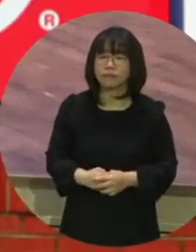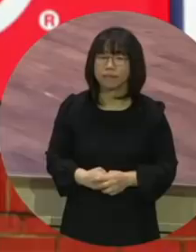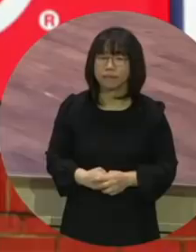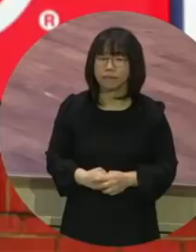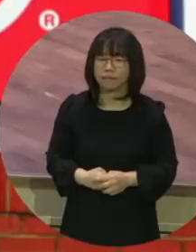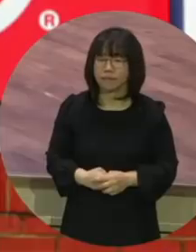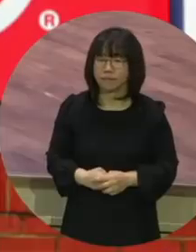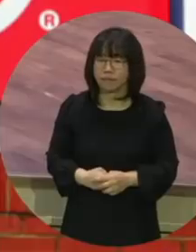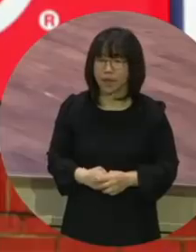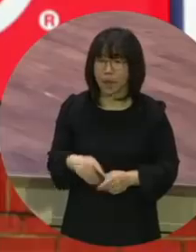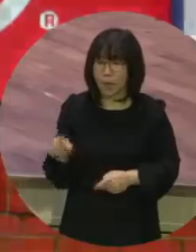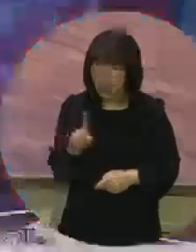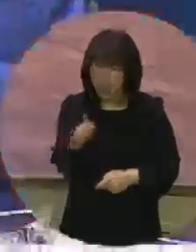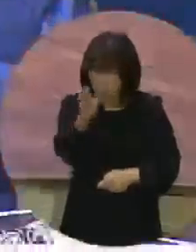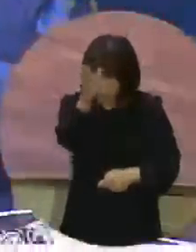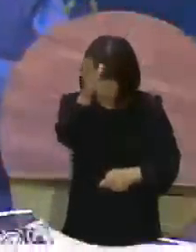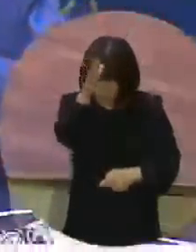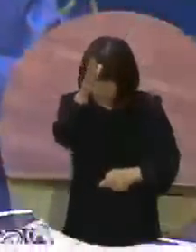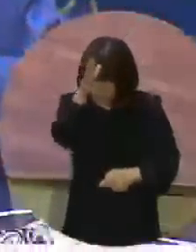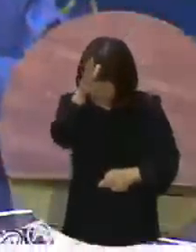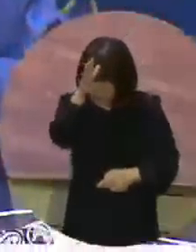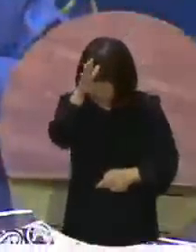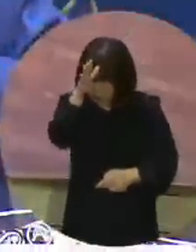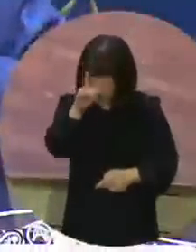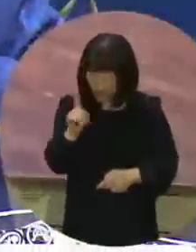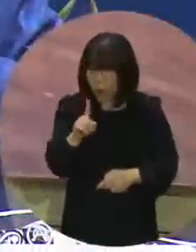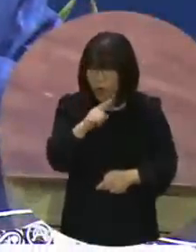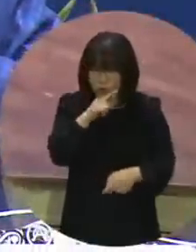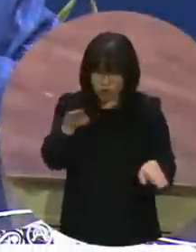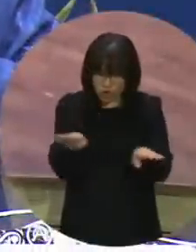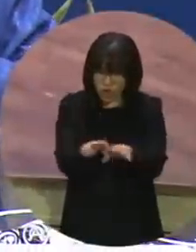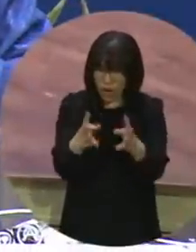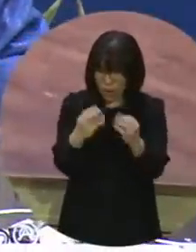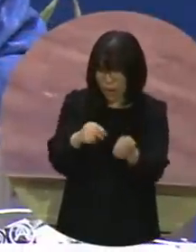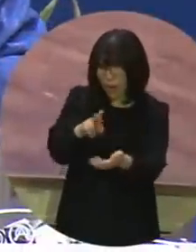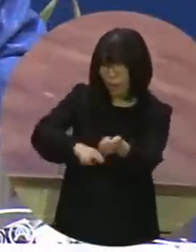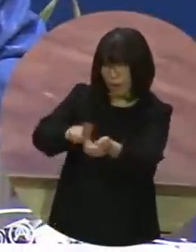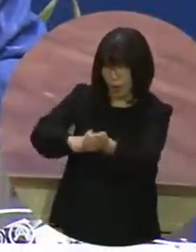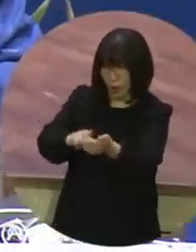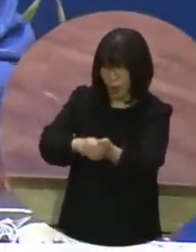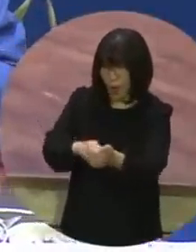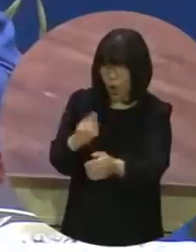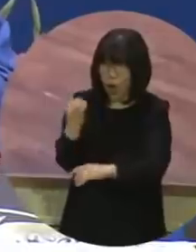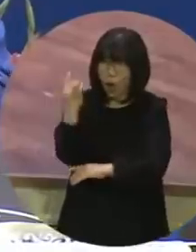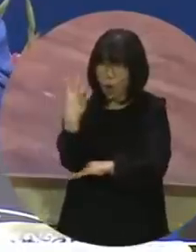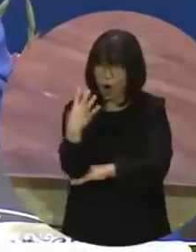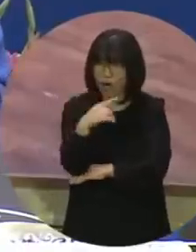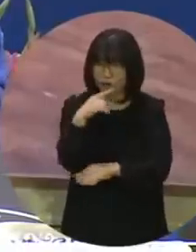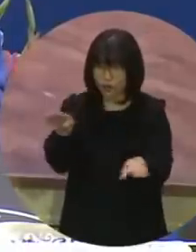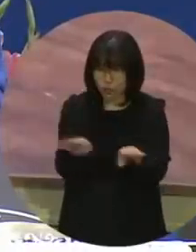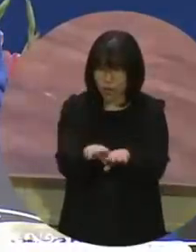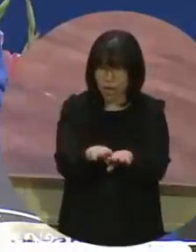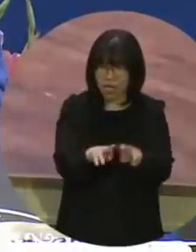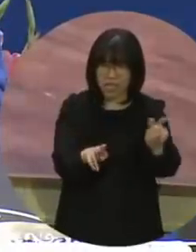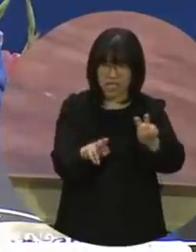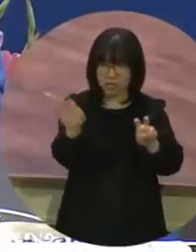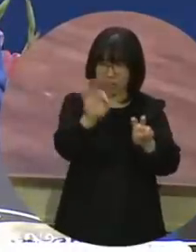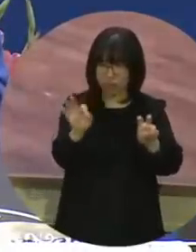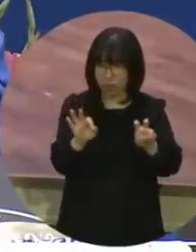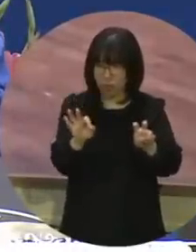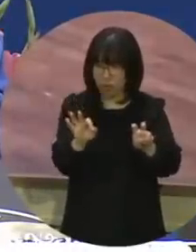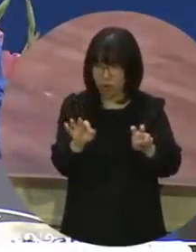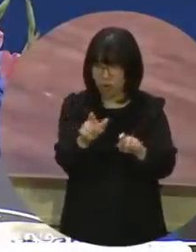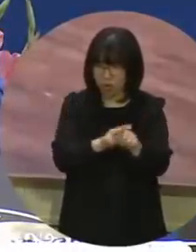이 보통 치킨은요, 선데이, 주일날, 일요일날 매출이요 20% 증가한다.